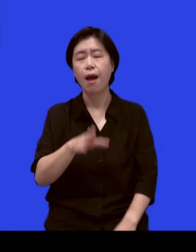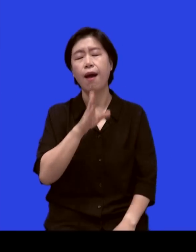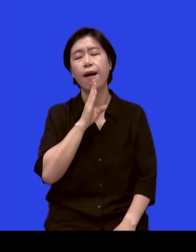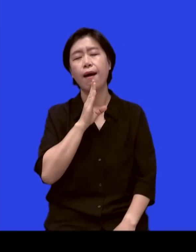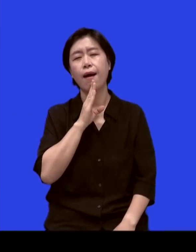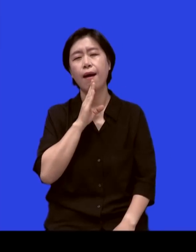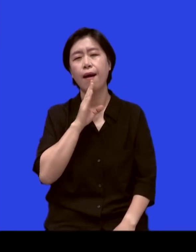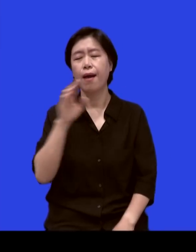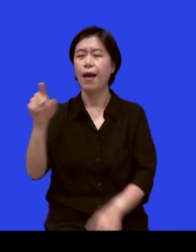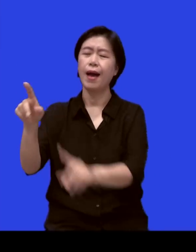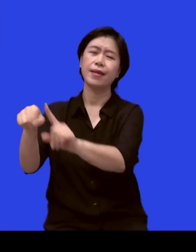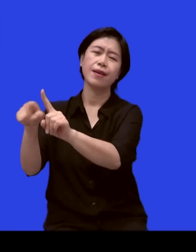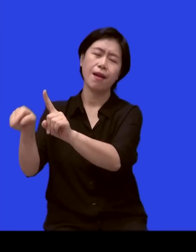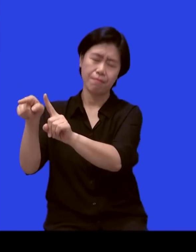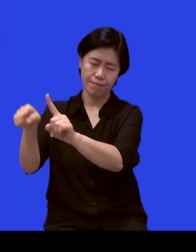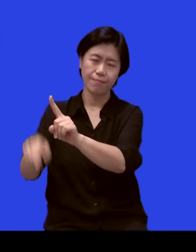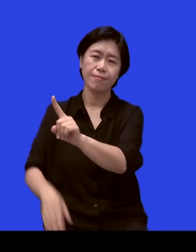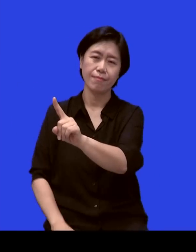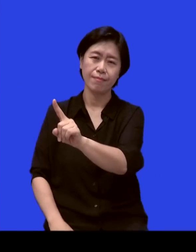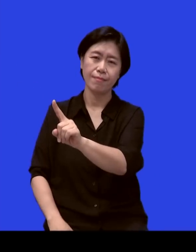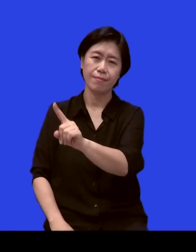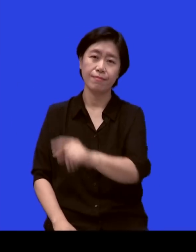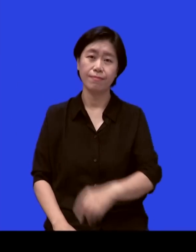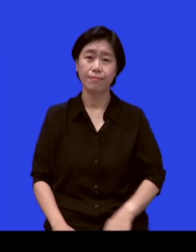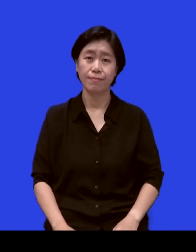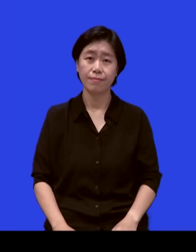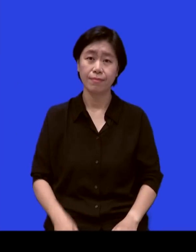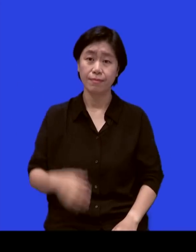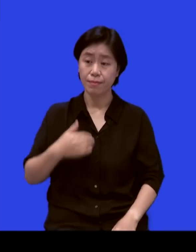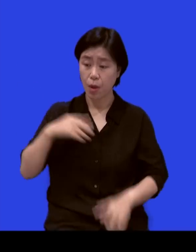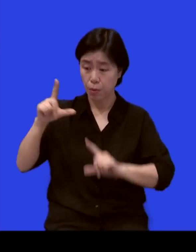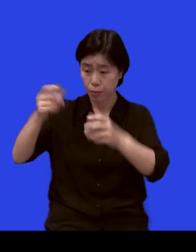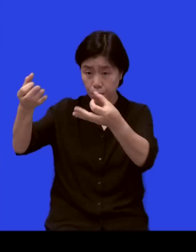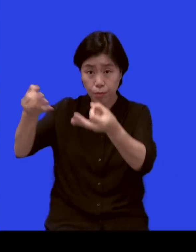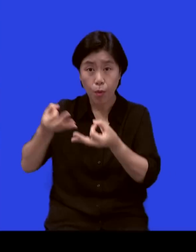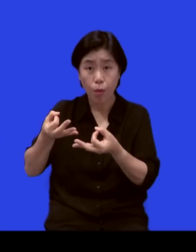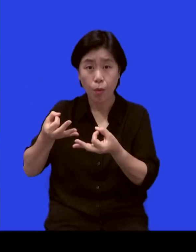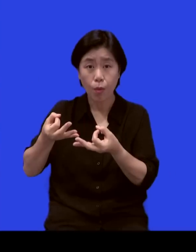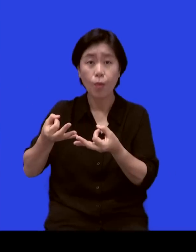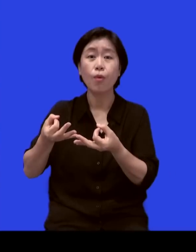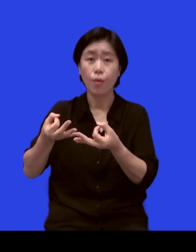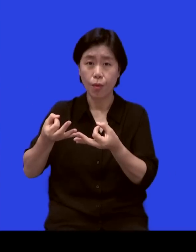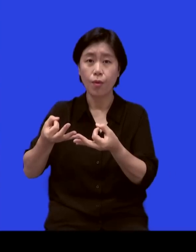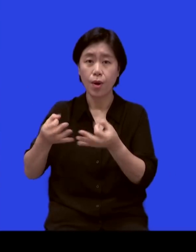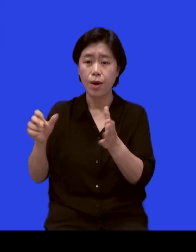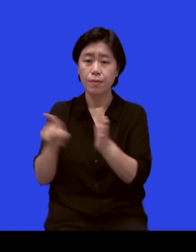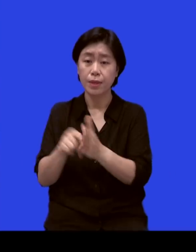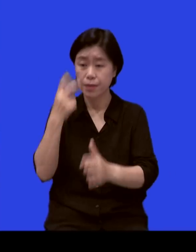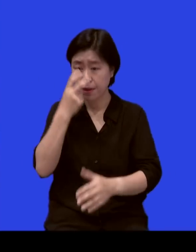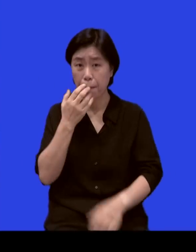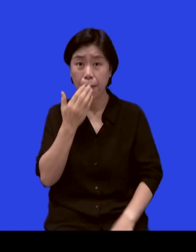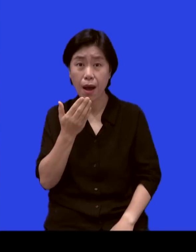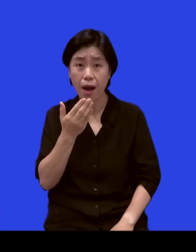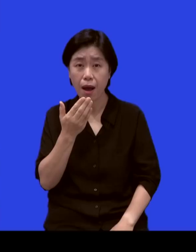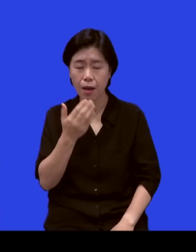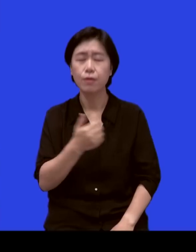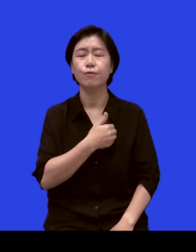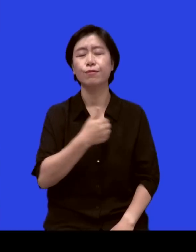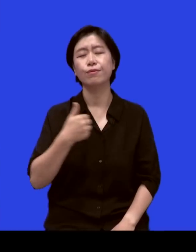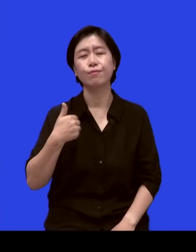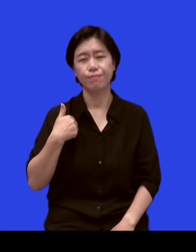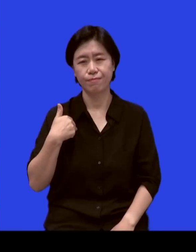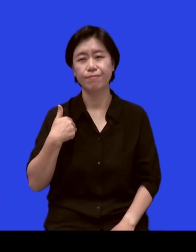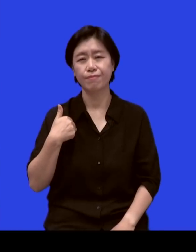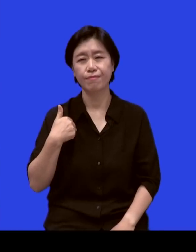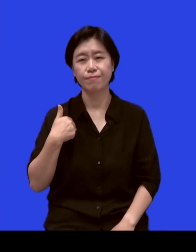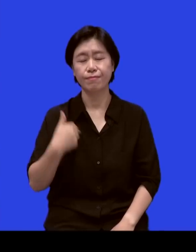사람 그 한 사람이라면 충분하지 않겠나 그런 생각이 왜냐면